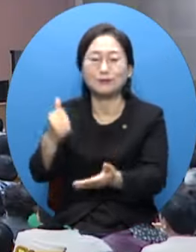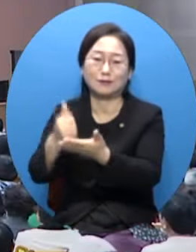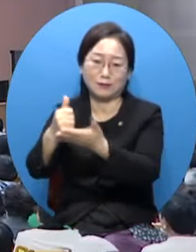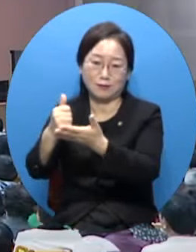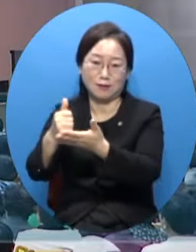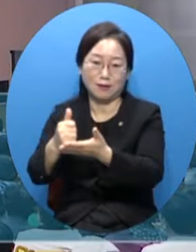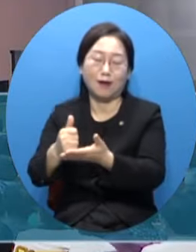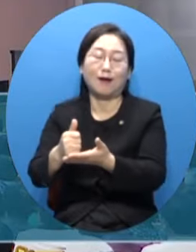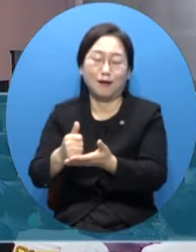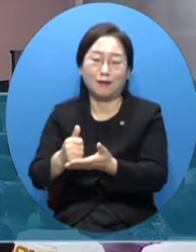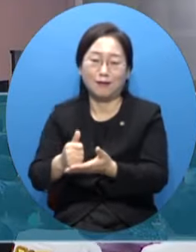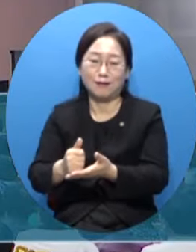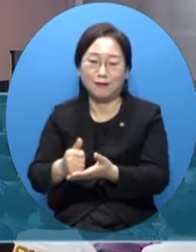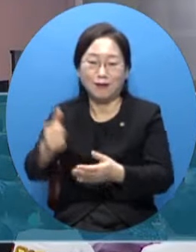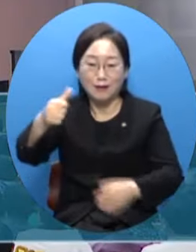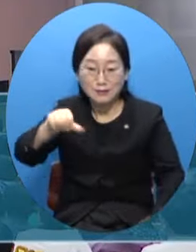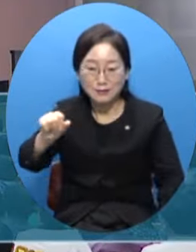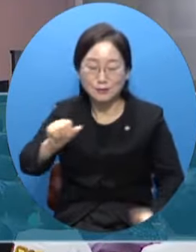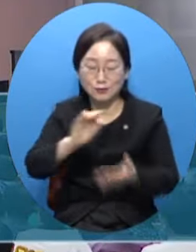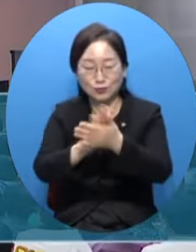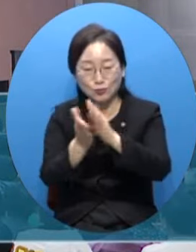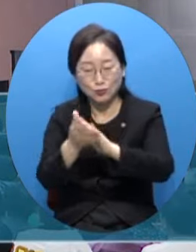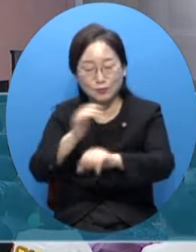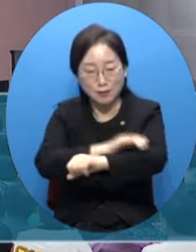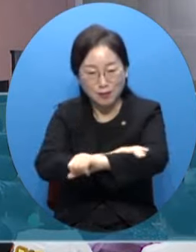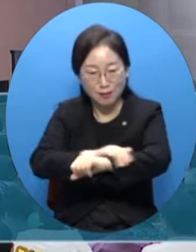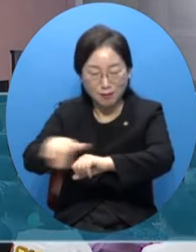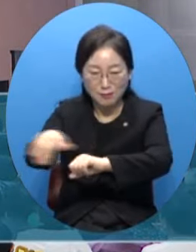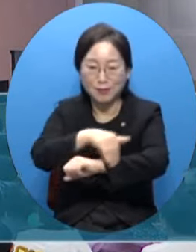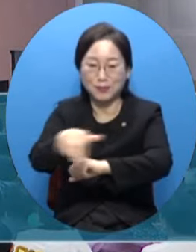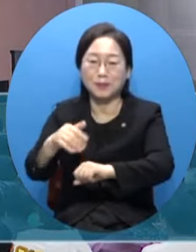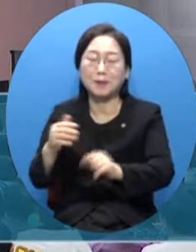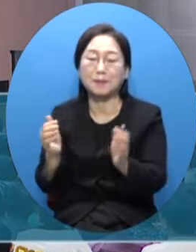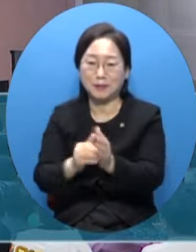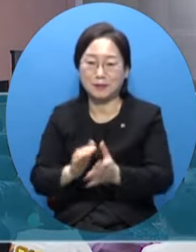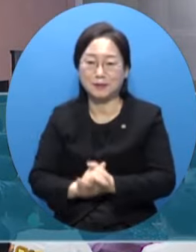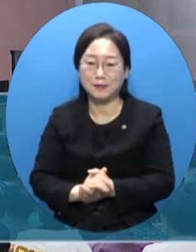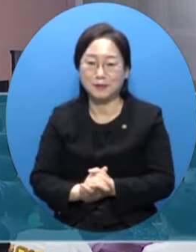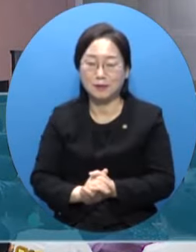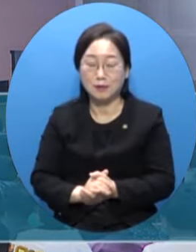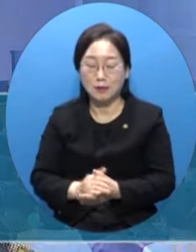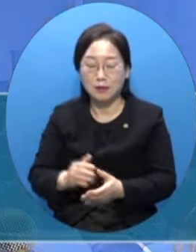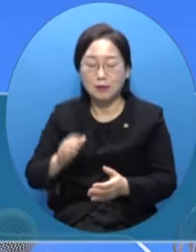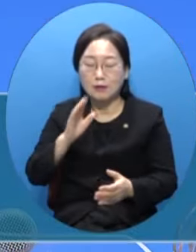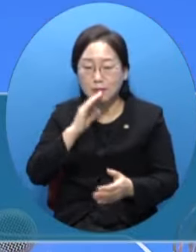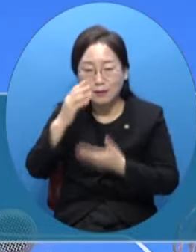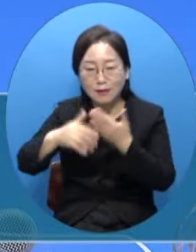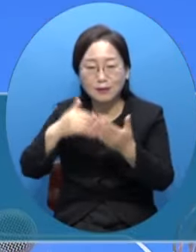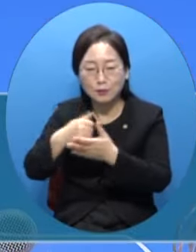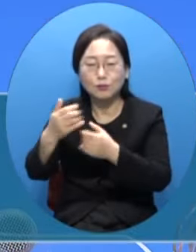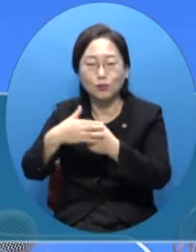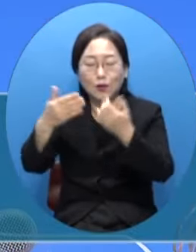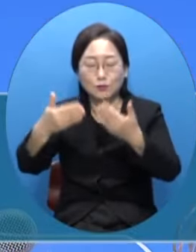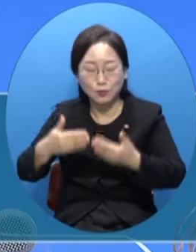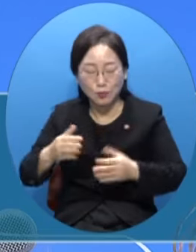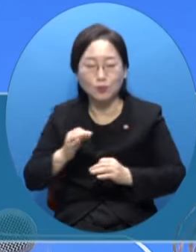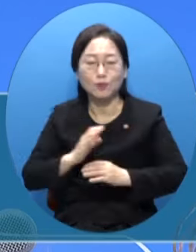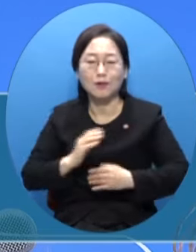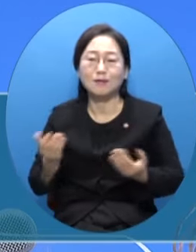덕분에 준영이가 유치원을 잘 다닐 수 있게 되었습니다. 그런 준영이를 통해서 역사하신 하나님의 그 놀라운